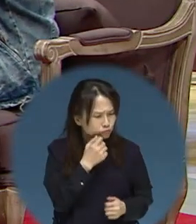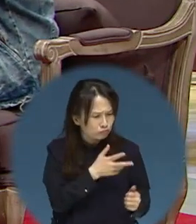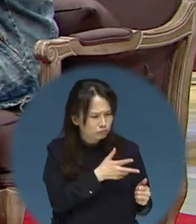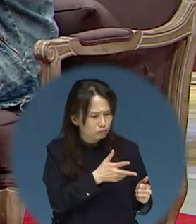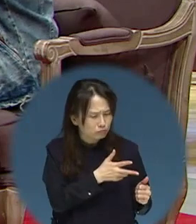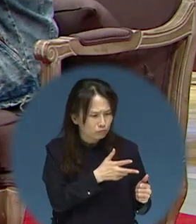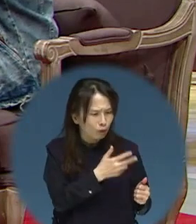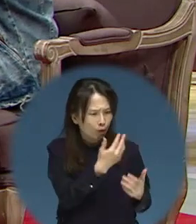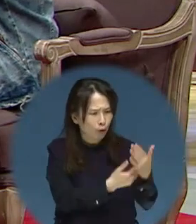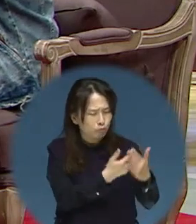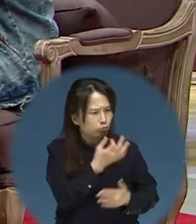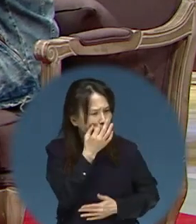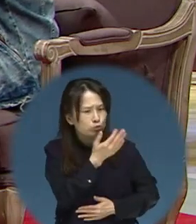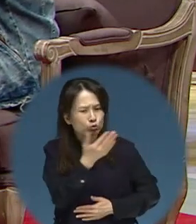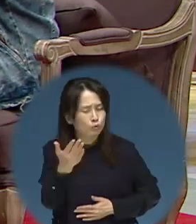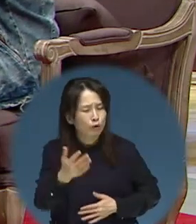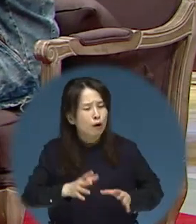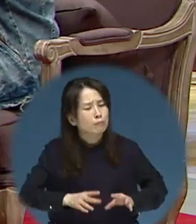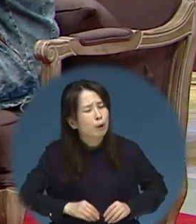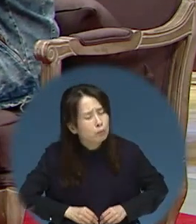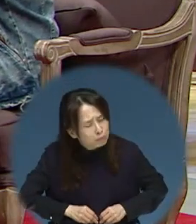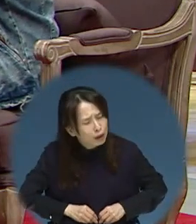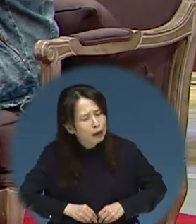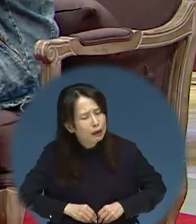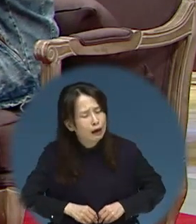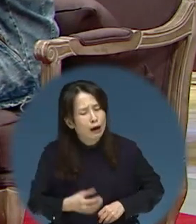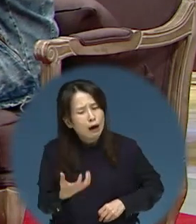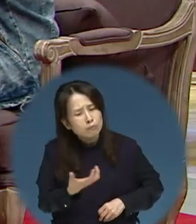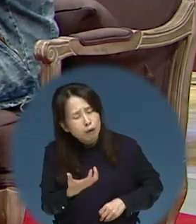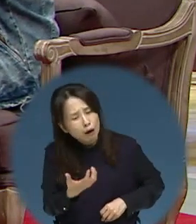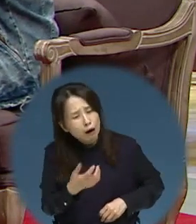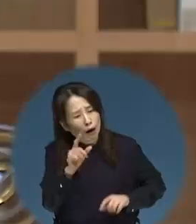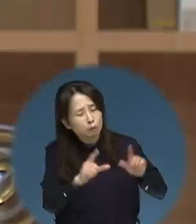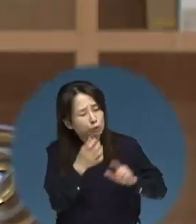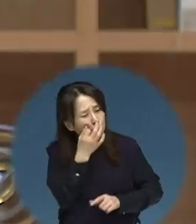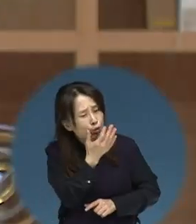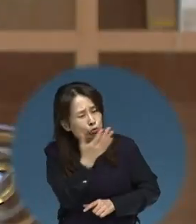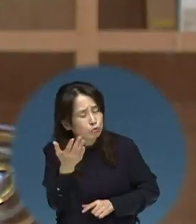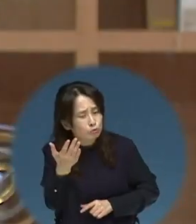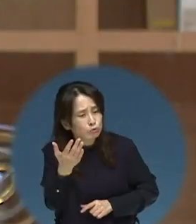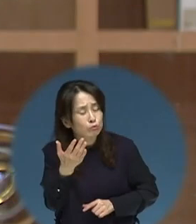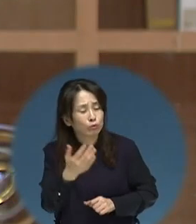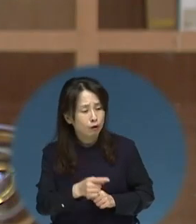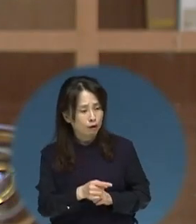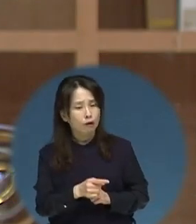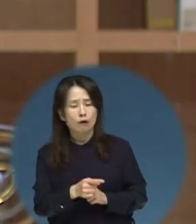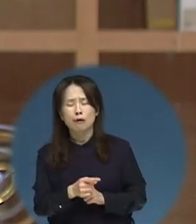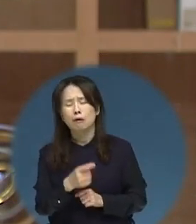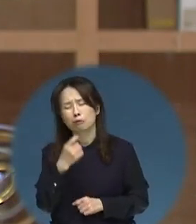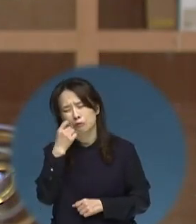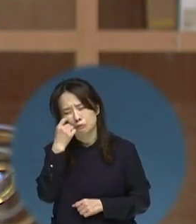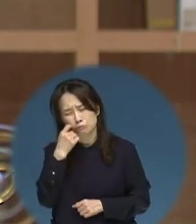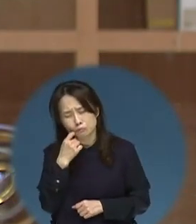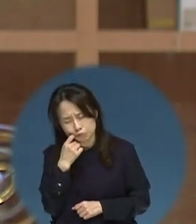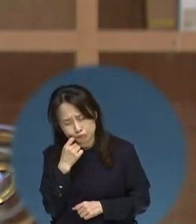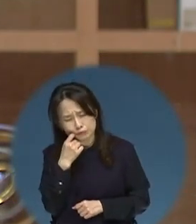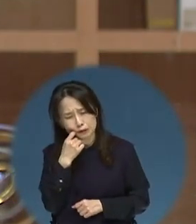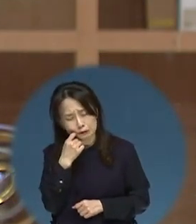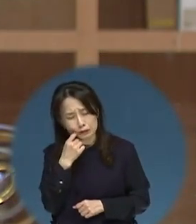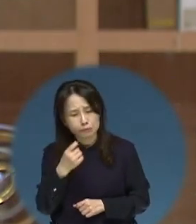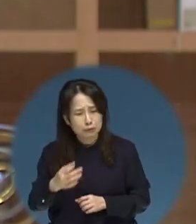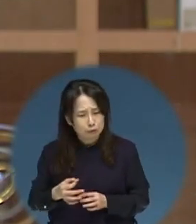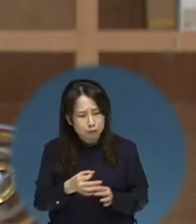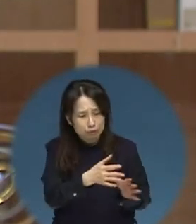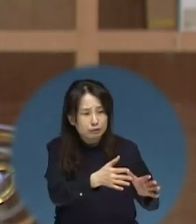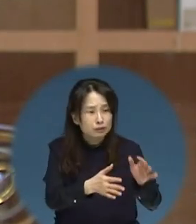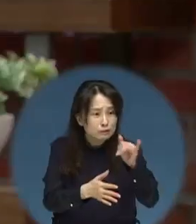하는 막 아파서 배고파서 이렇게 그러고 있는 모습 보다가 눈물 한 방울 찔끔 그렇죠? 흘리고 돈 꺼내고 뭐 이런 거잖아요.